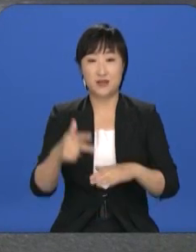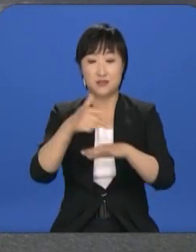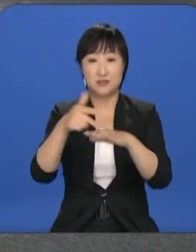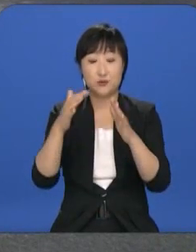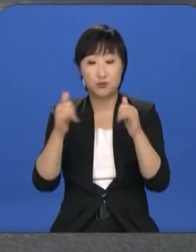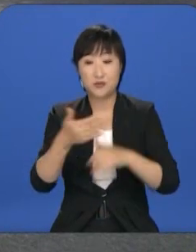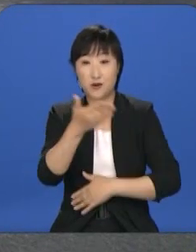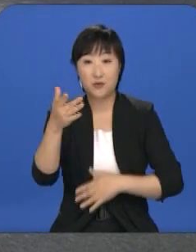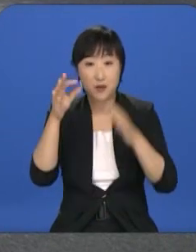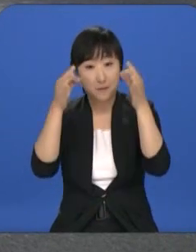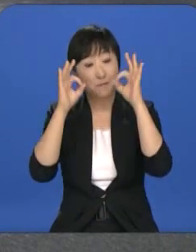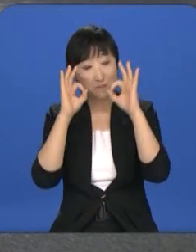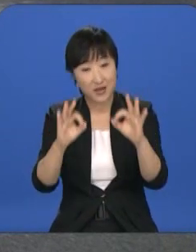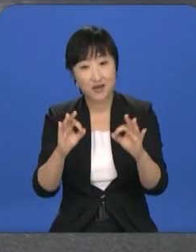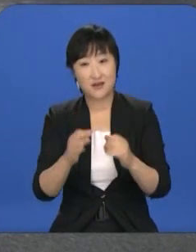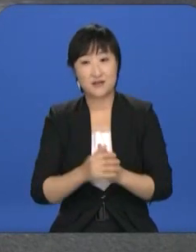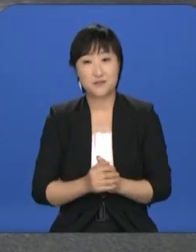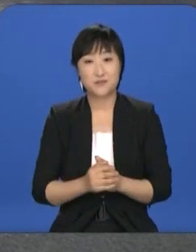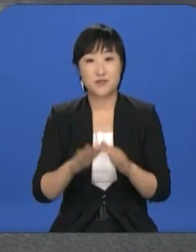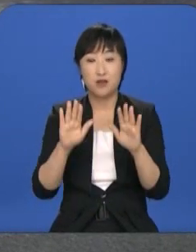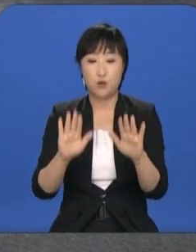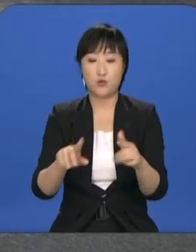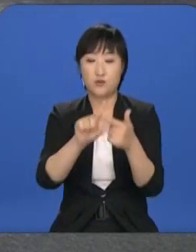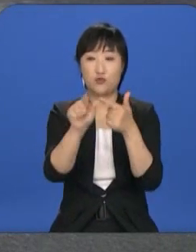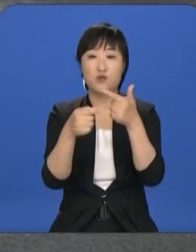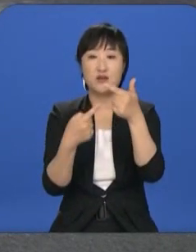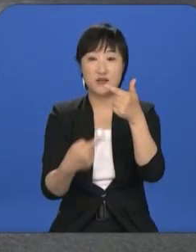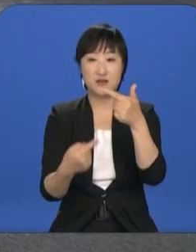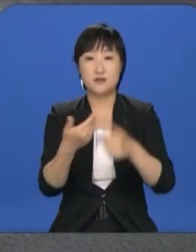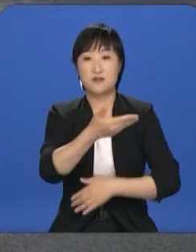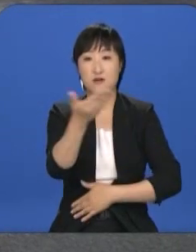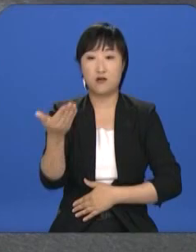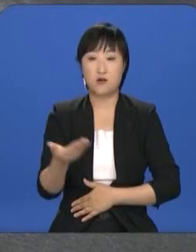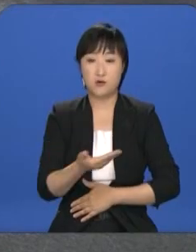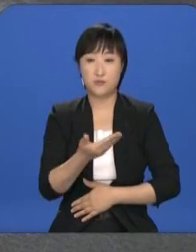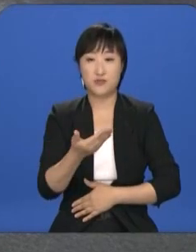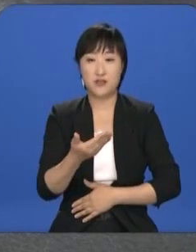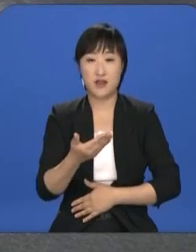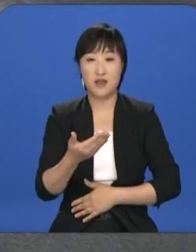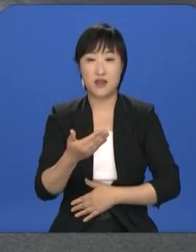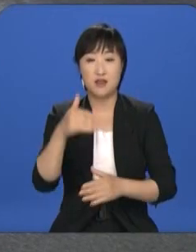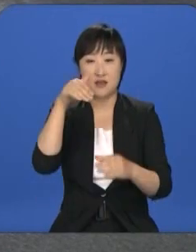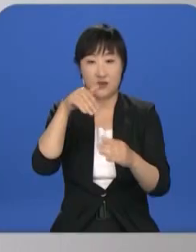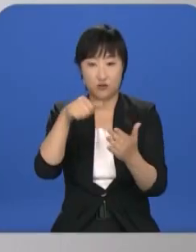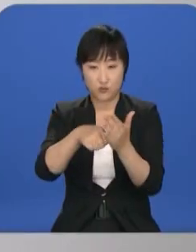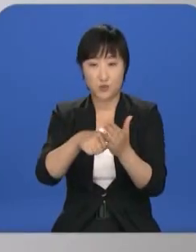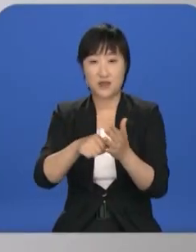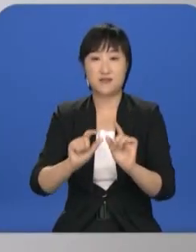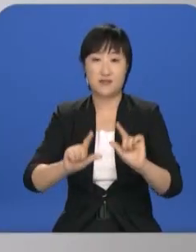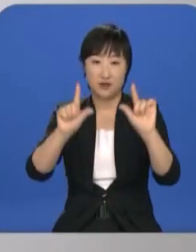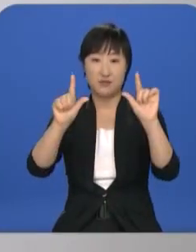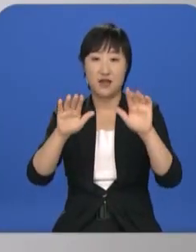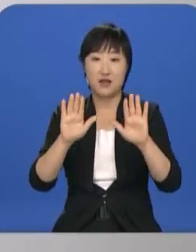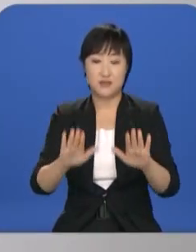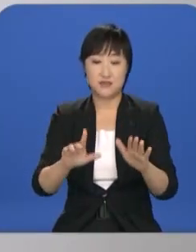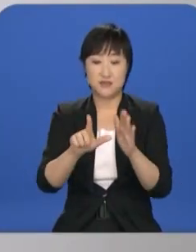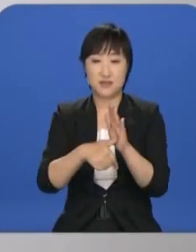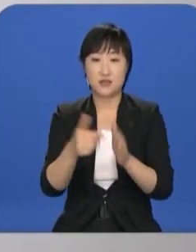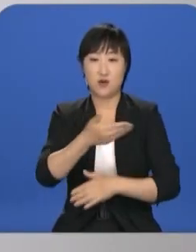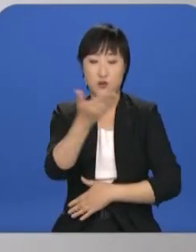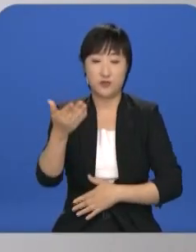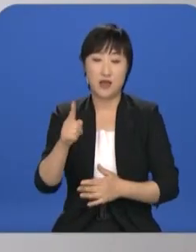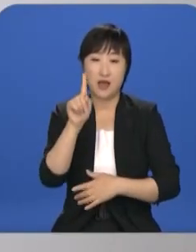네, 진도군민 여러분, 어떻게 지켜보셨습니까? 오늘 6월 1일은 여러분들의 주권을 행사하는 날입니다. 이 시간이